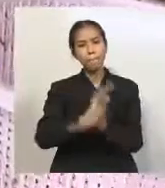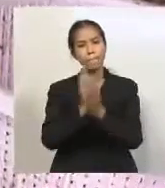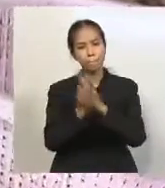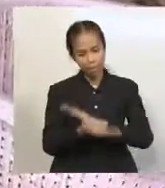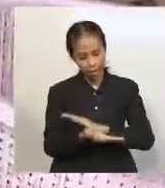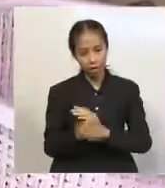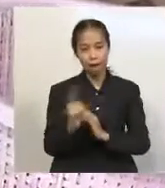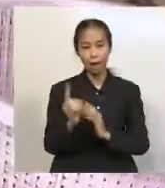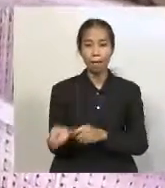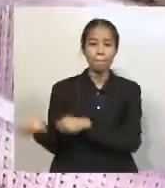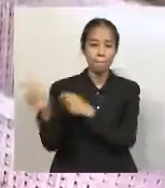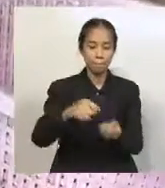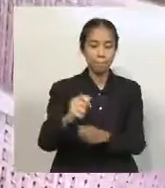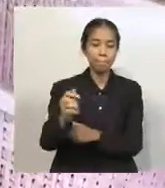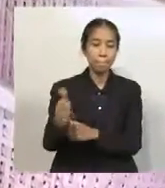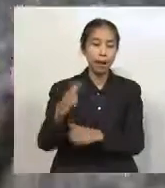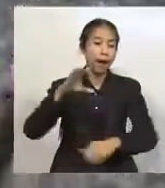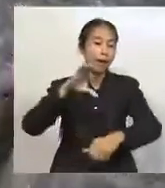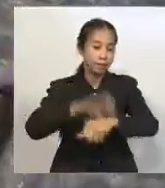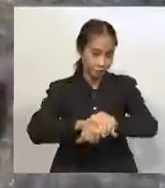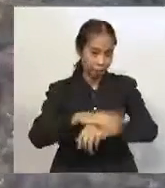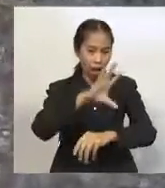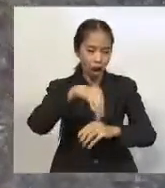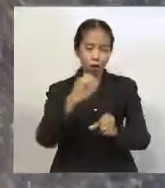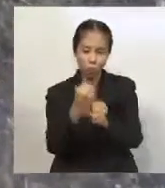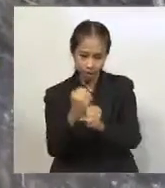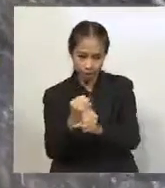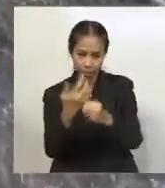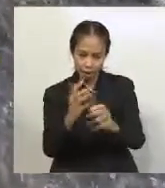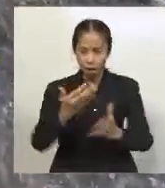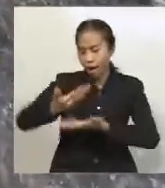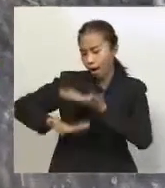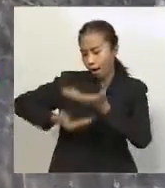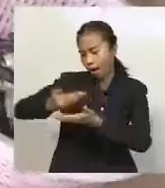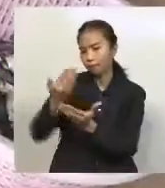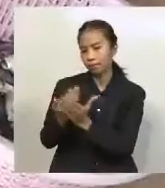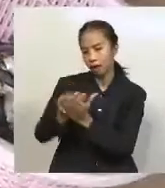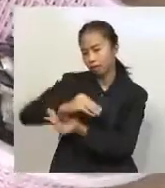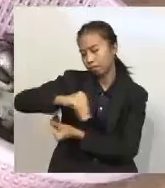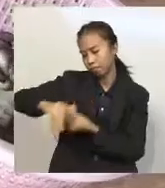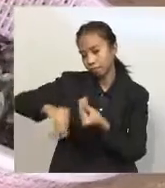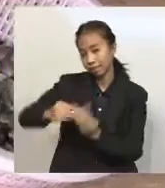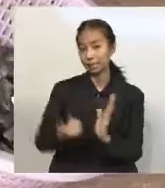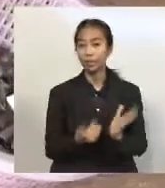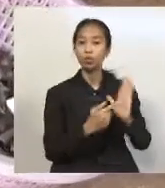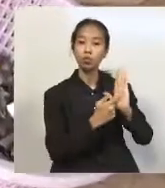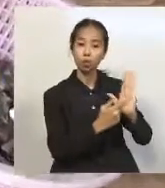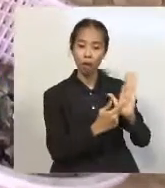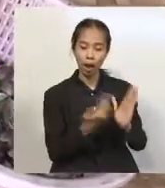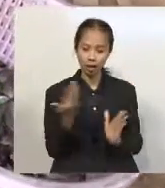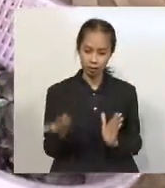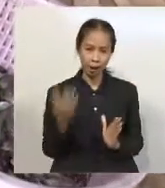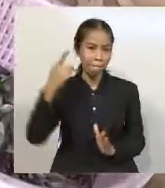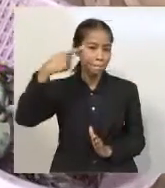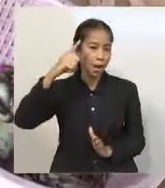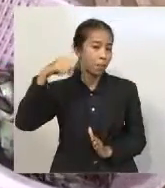อมเป็นปลาแห้งปลาร้าน้ำปลาและที่เหลือนำไปขายสร้างรายได้อย่างเช่นป้าติ๋มจันทรกูลอายุ58